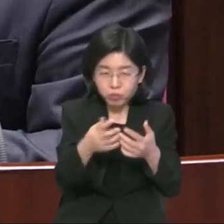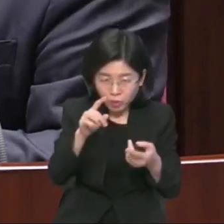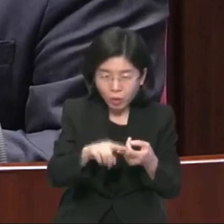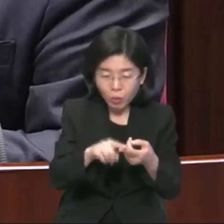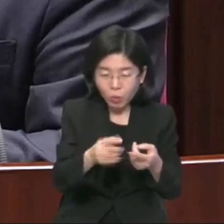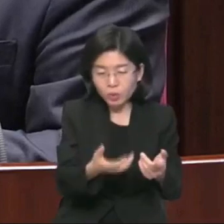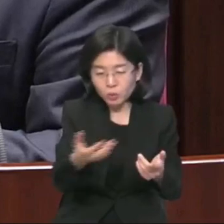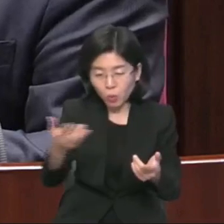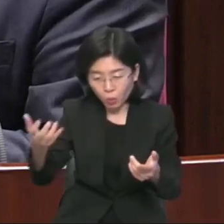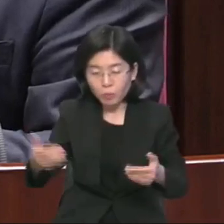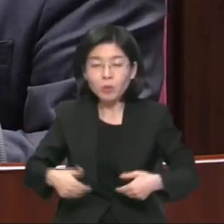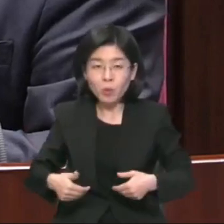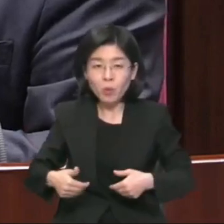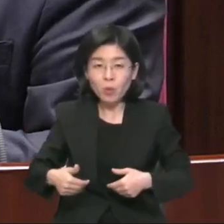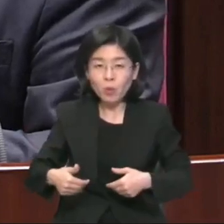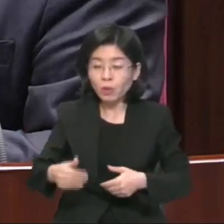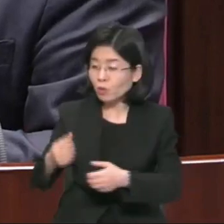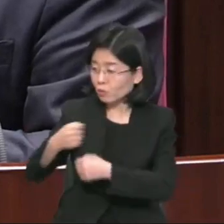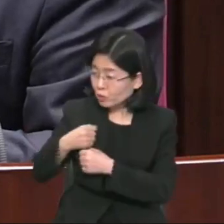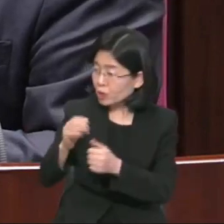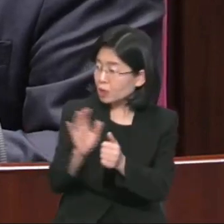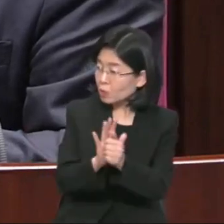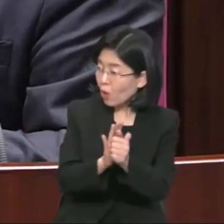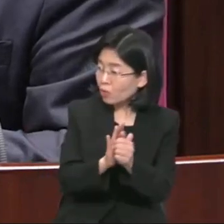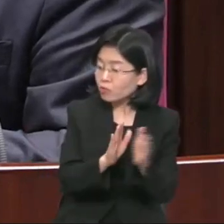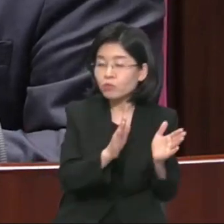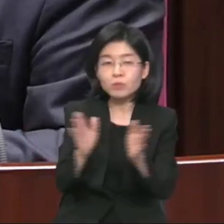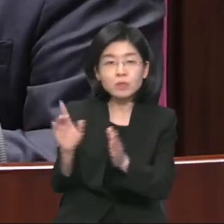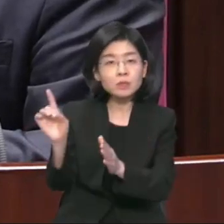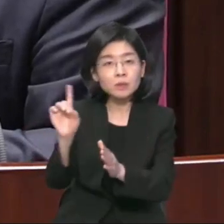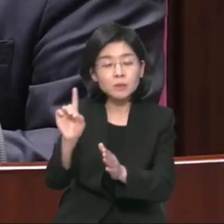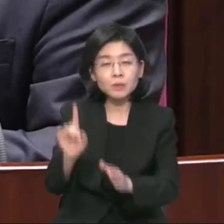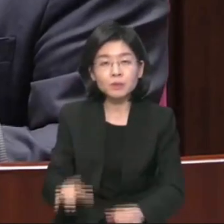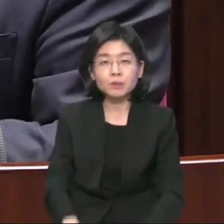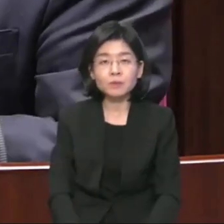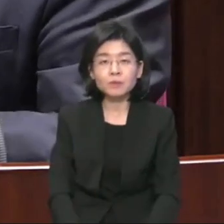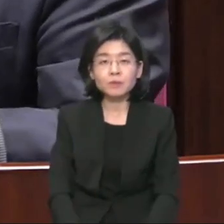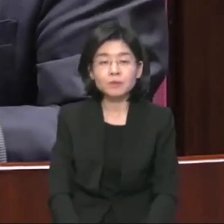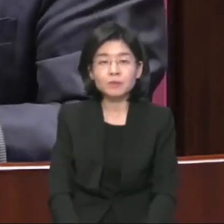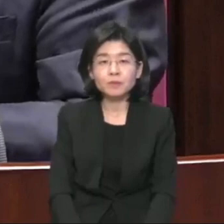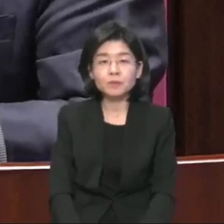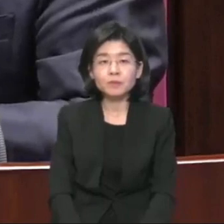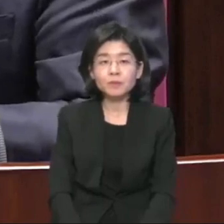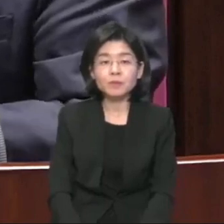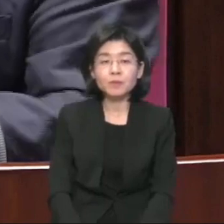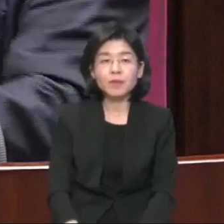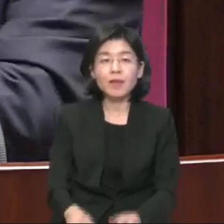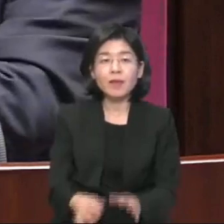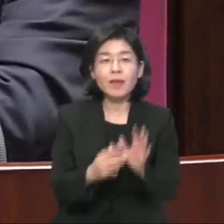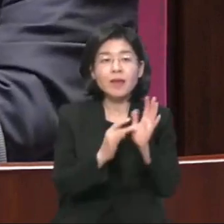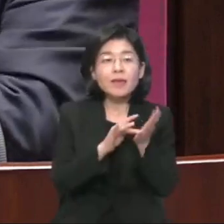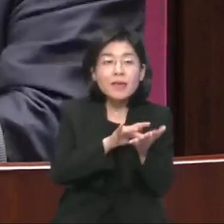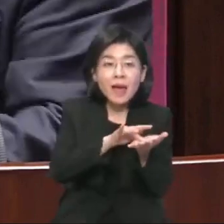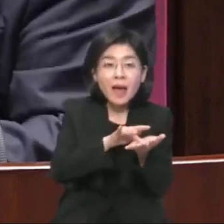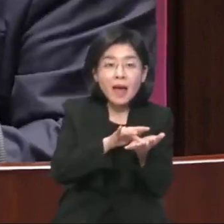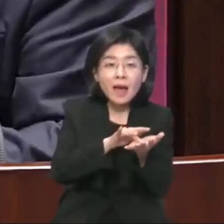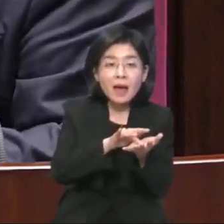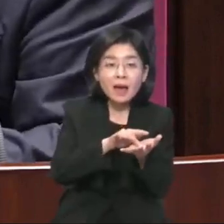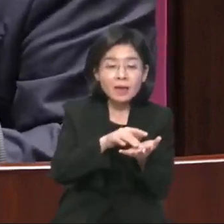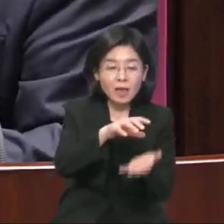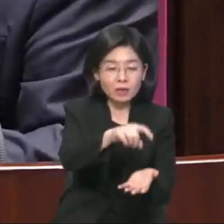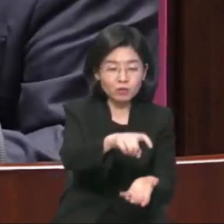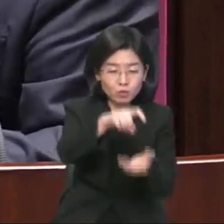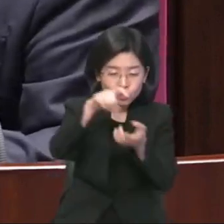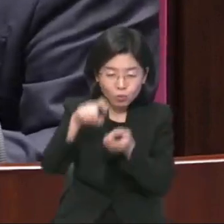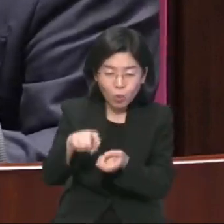수 있는 것이 군에 주어진 것 같은데 이런 능력이 됩니까? 어떤 준비를 하고 있습니까? 의원님 말씀하신 대로 그 백신의